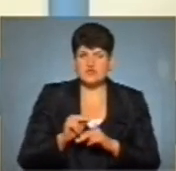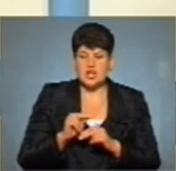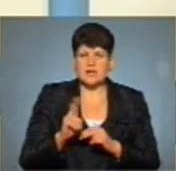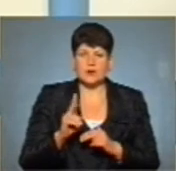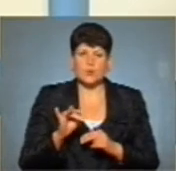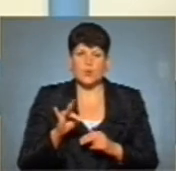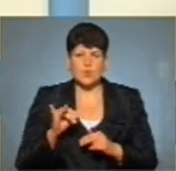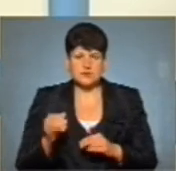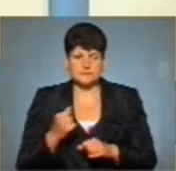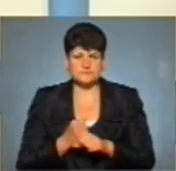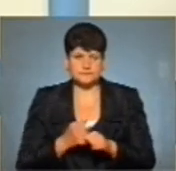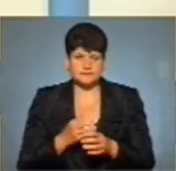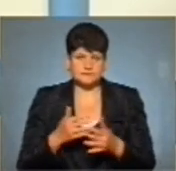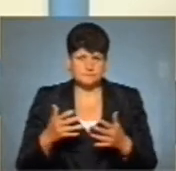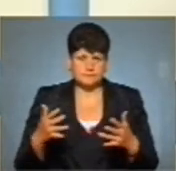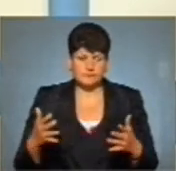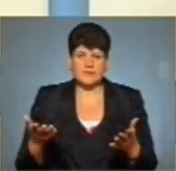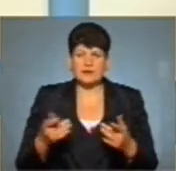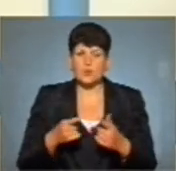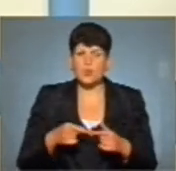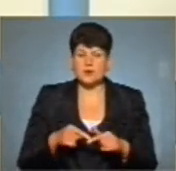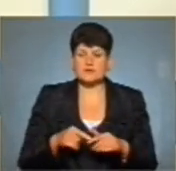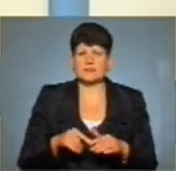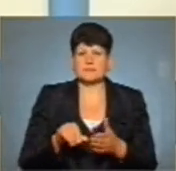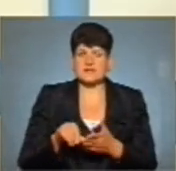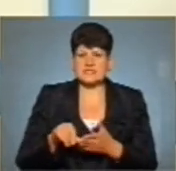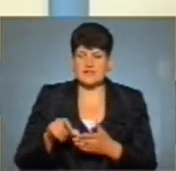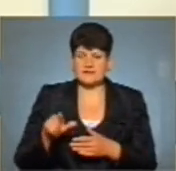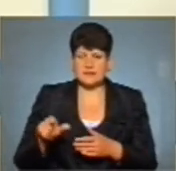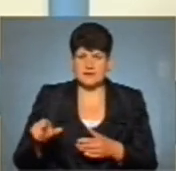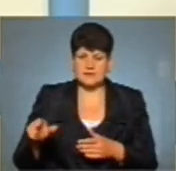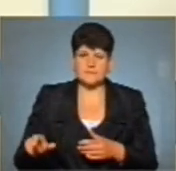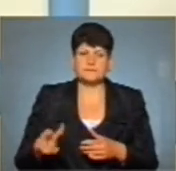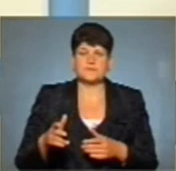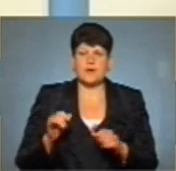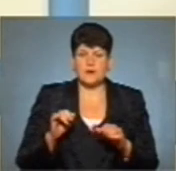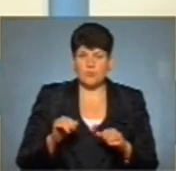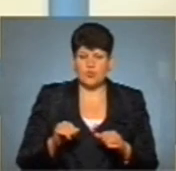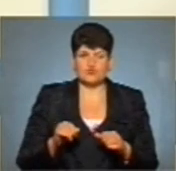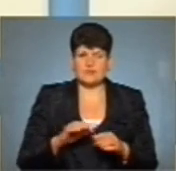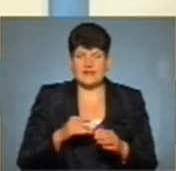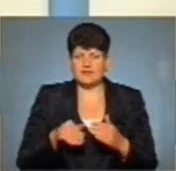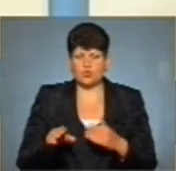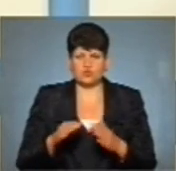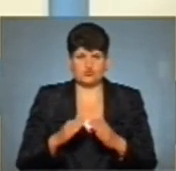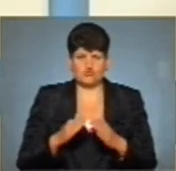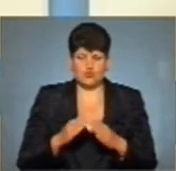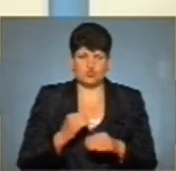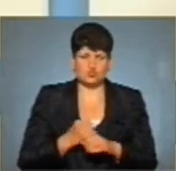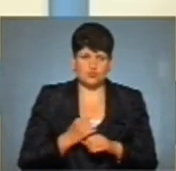розробили цілий ряд, де органи місцевого представники чи працівники органів місцевого самоврядування можуть, не виходячи з дому там, чи з